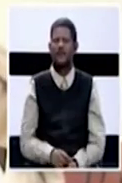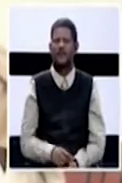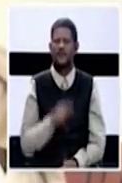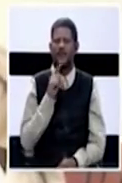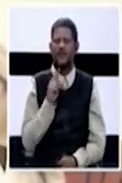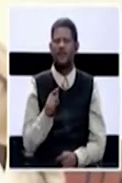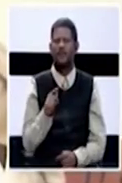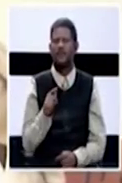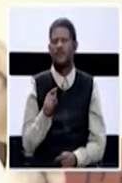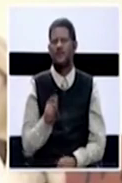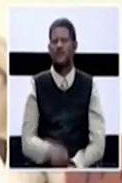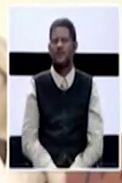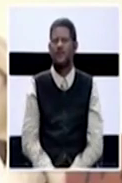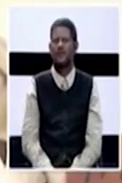ኣብ